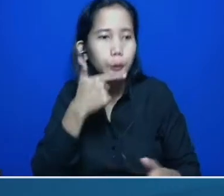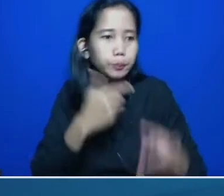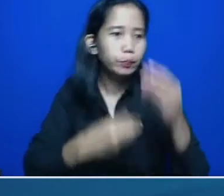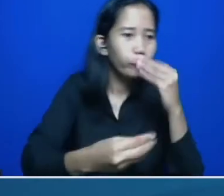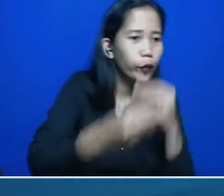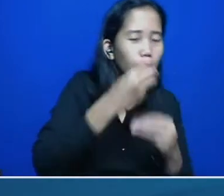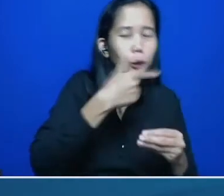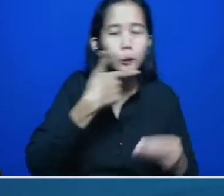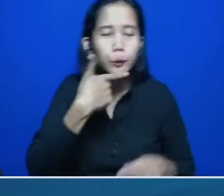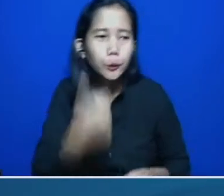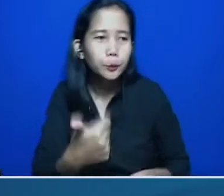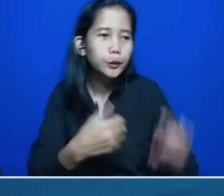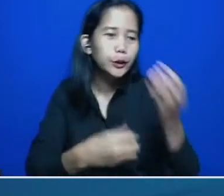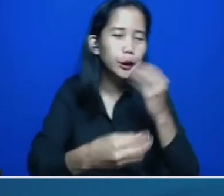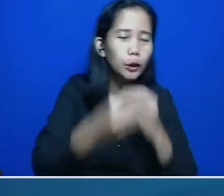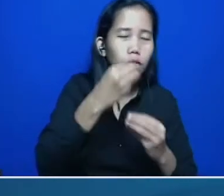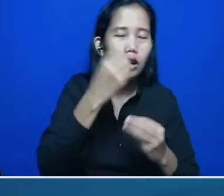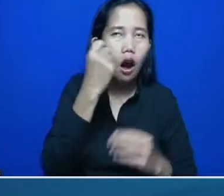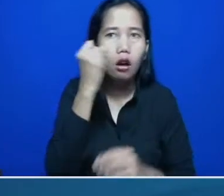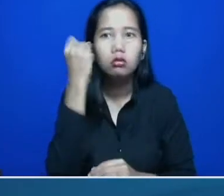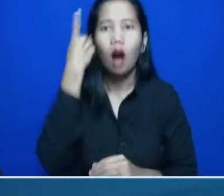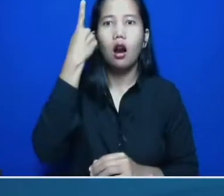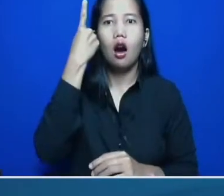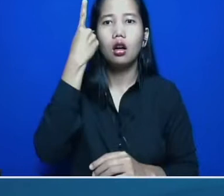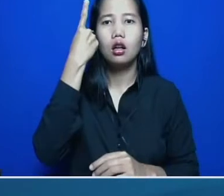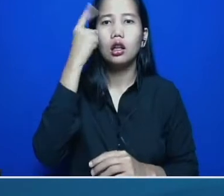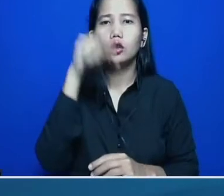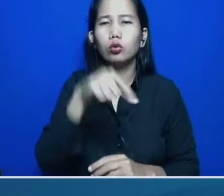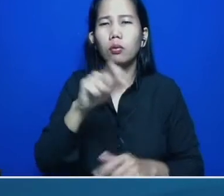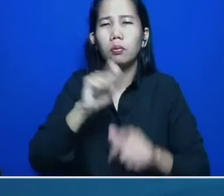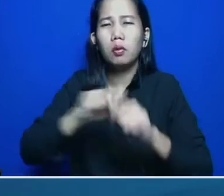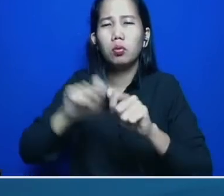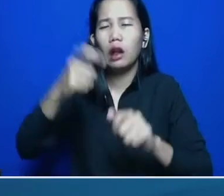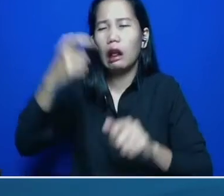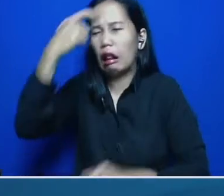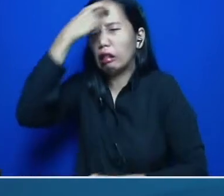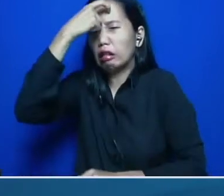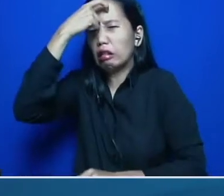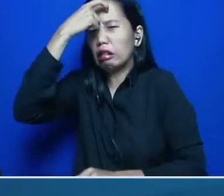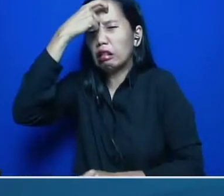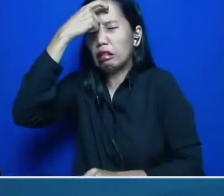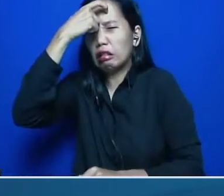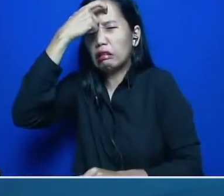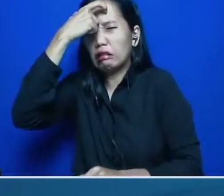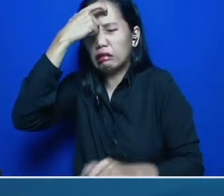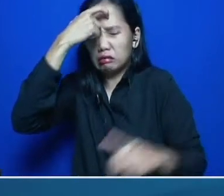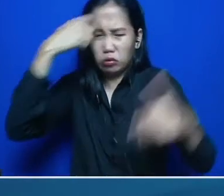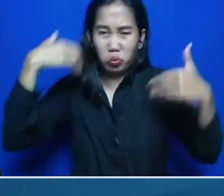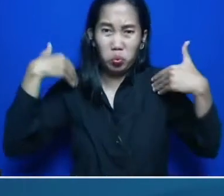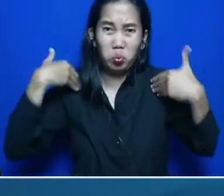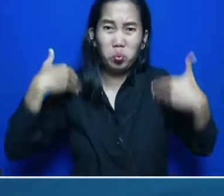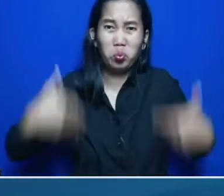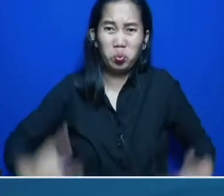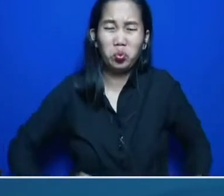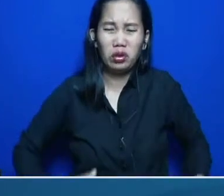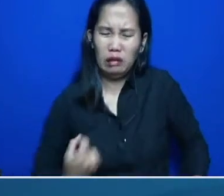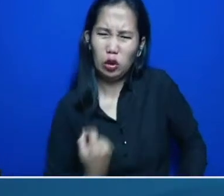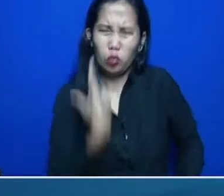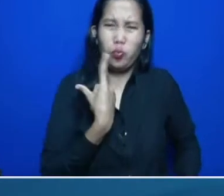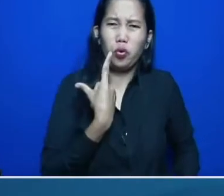penyakit didalam tubuh kita untuk itu sementara